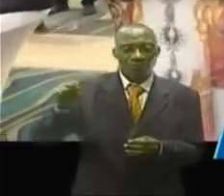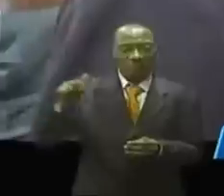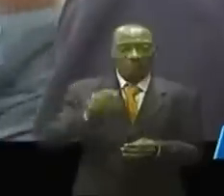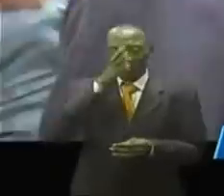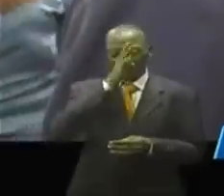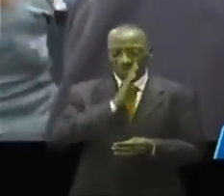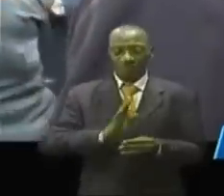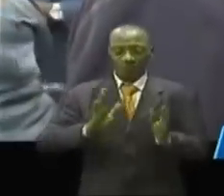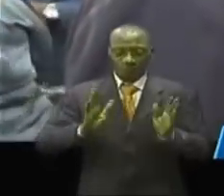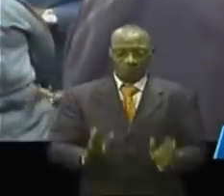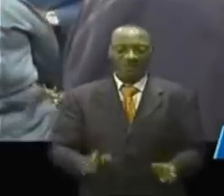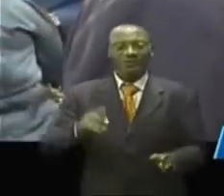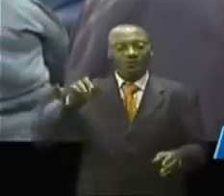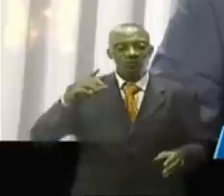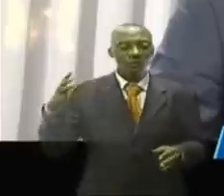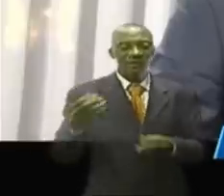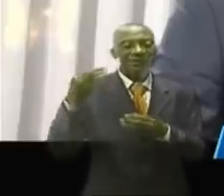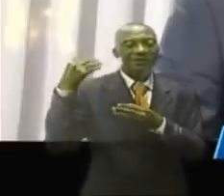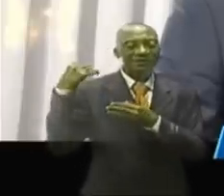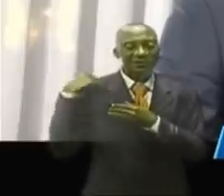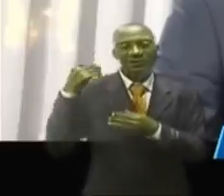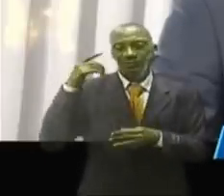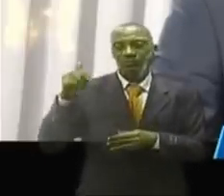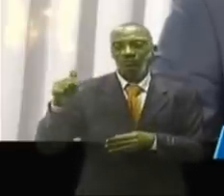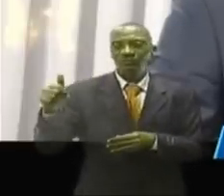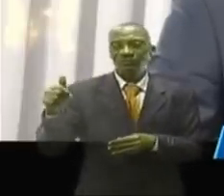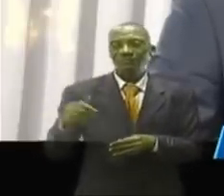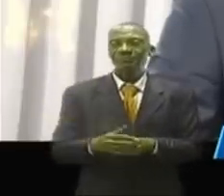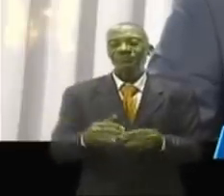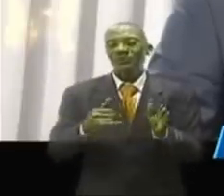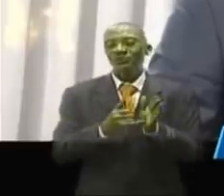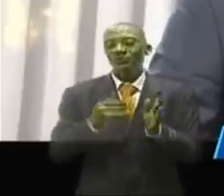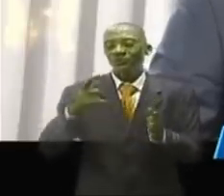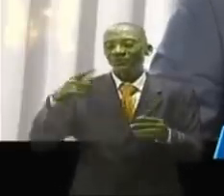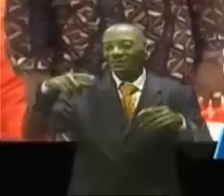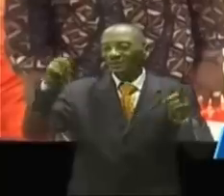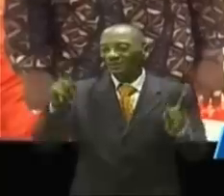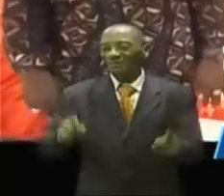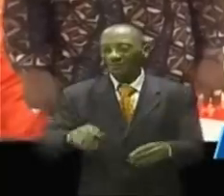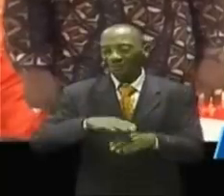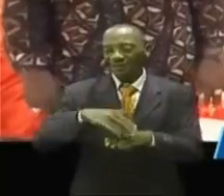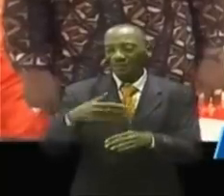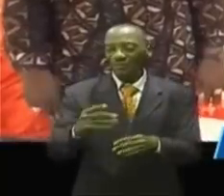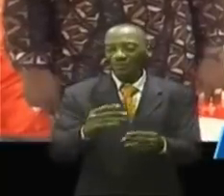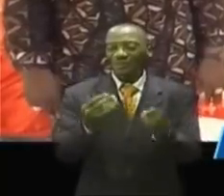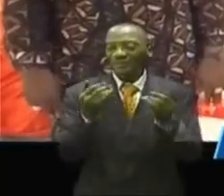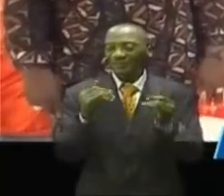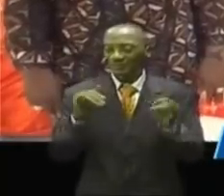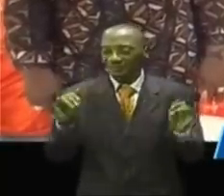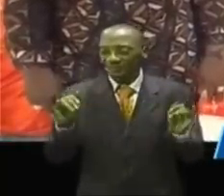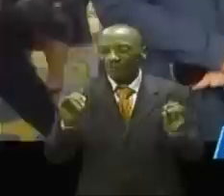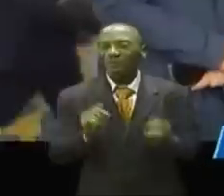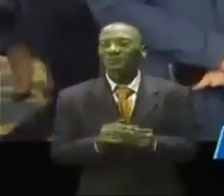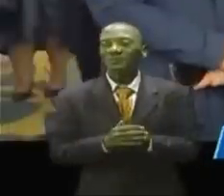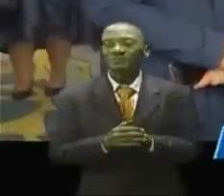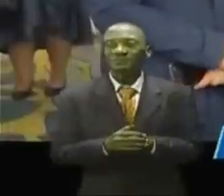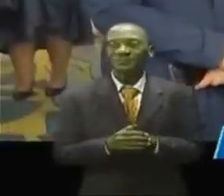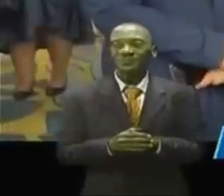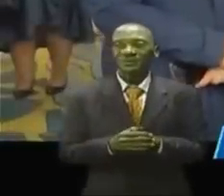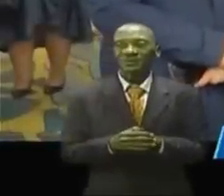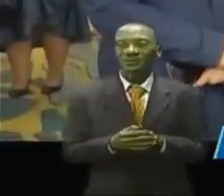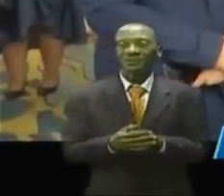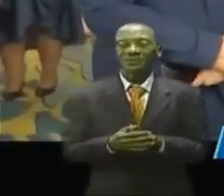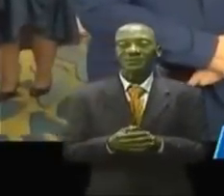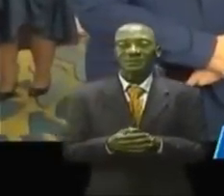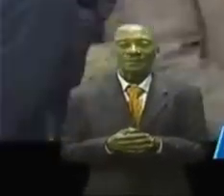ne se compte pas parmi les pays émergents 61 ans après l'indépendance. En matière des accords d'échange commerciaux, défense commune,